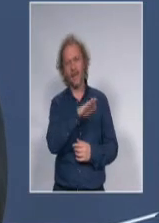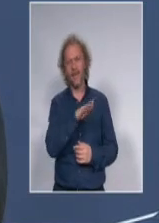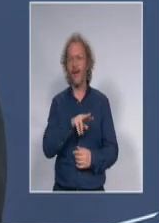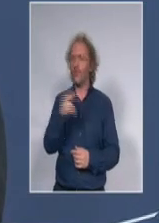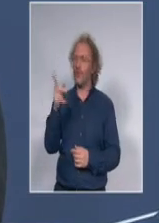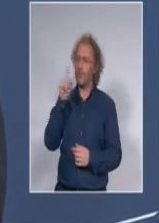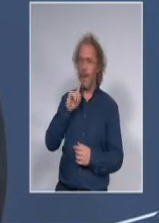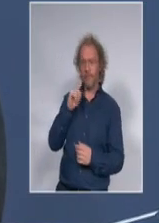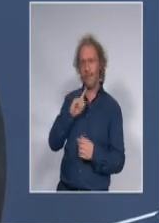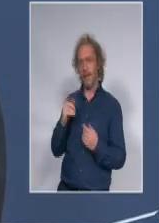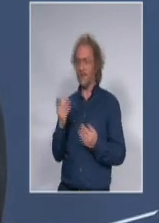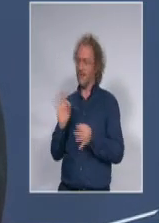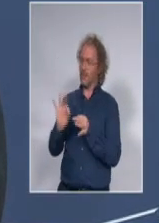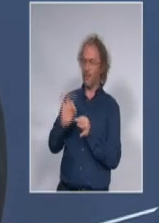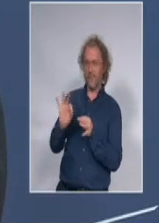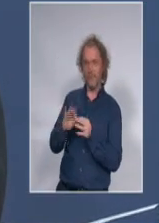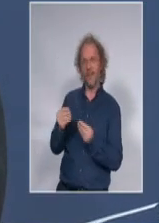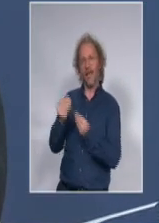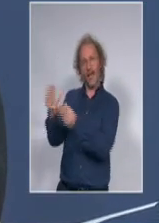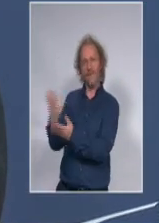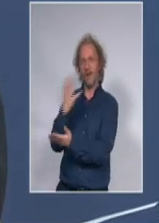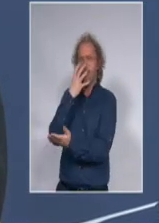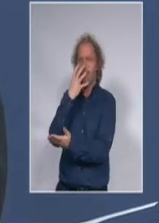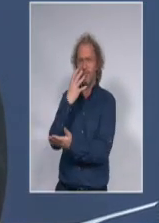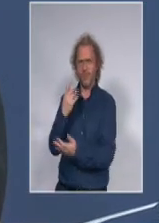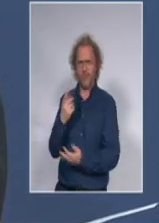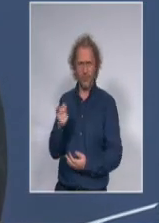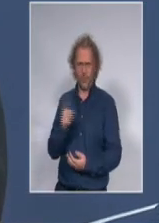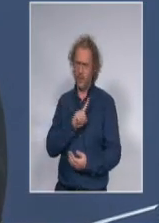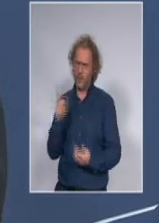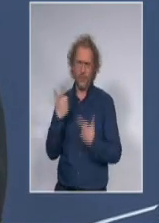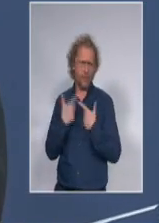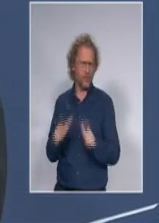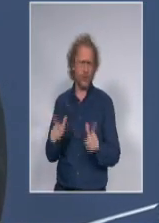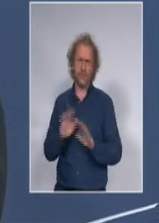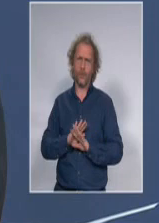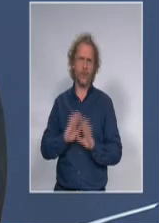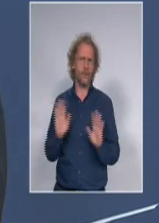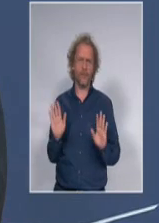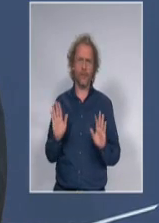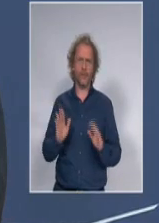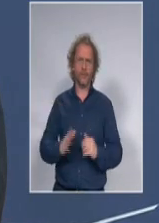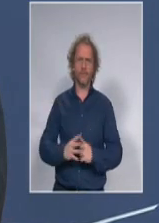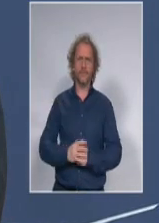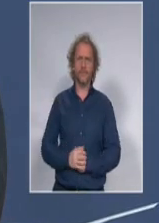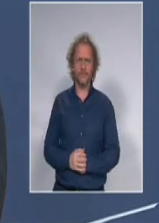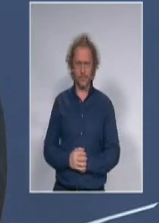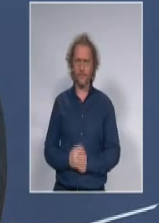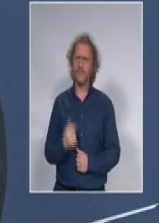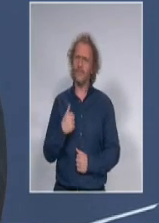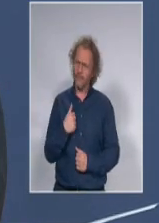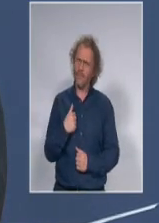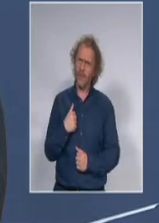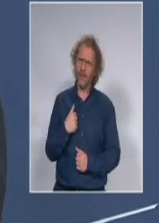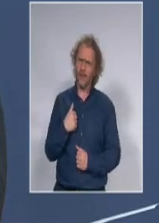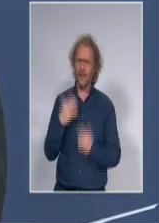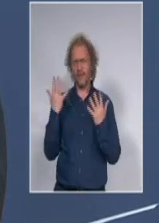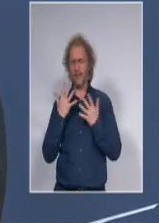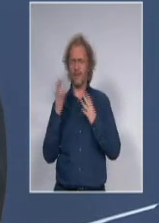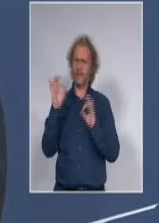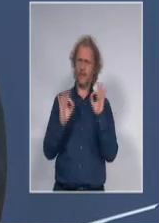to ne smemo da dozvolimo. Dakle, mi smo, čini mi se, po ovom pitanju proporcionalno broju stanovnika